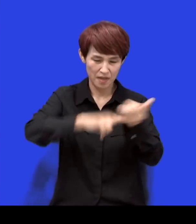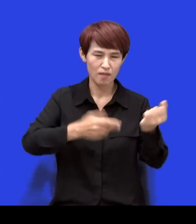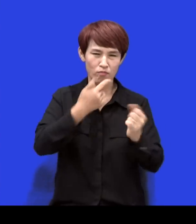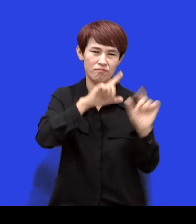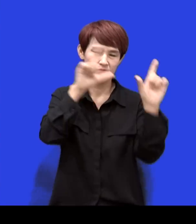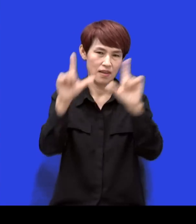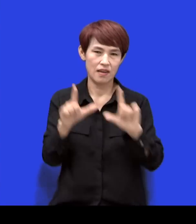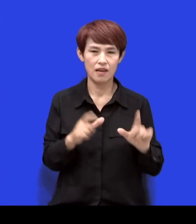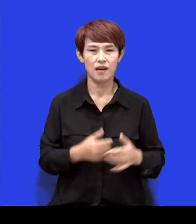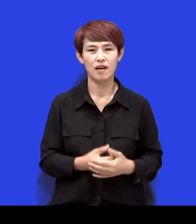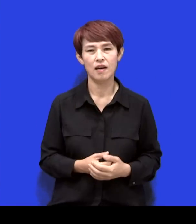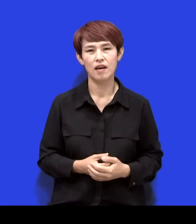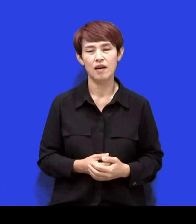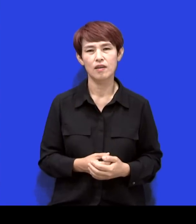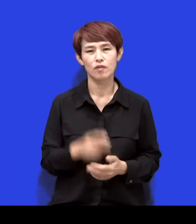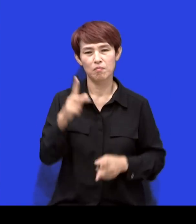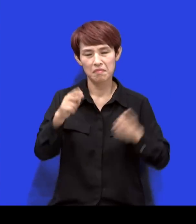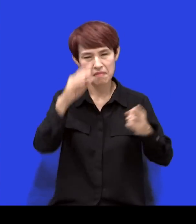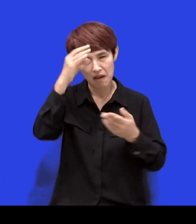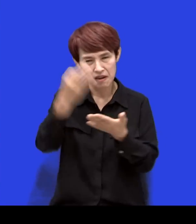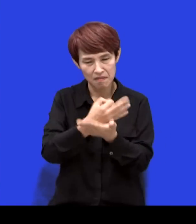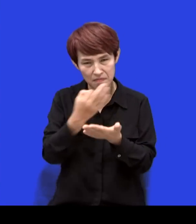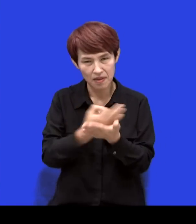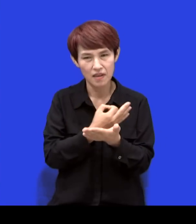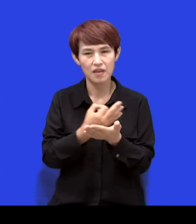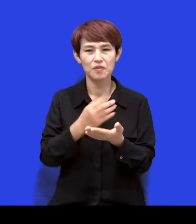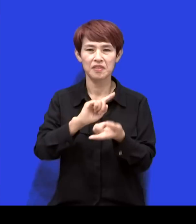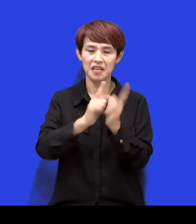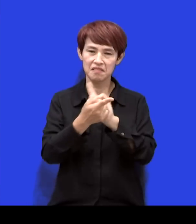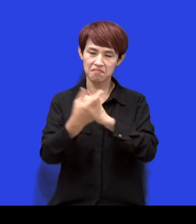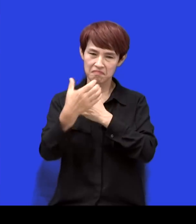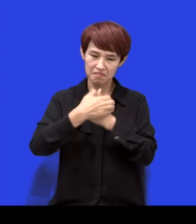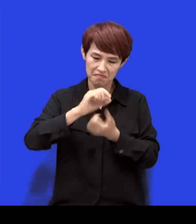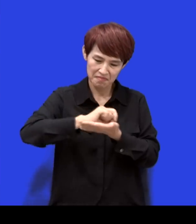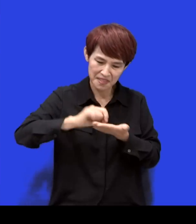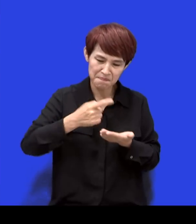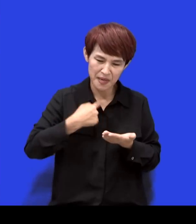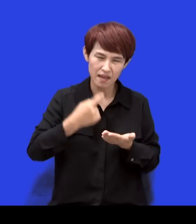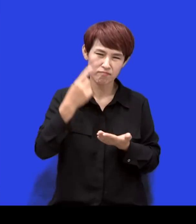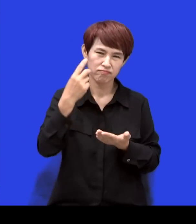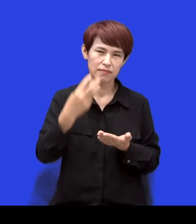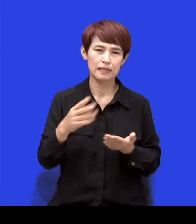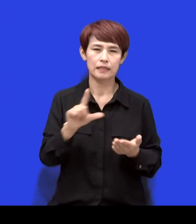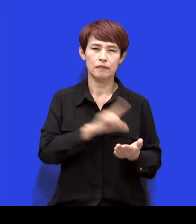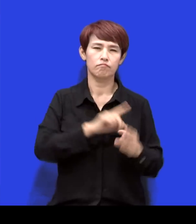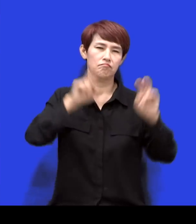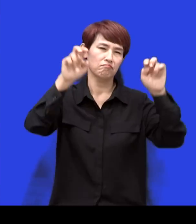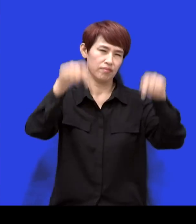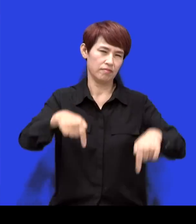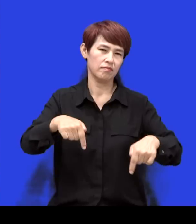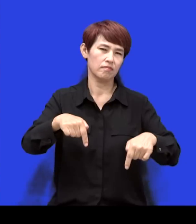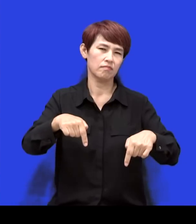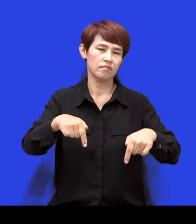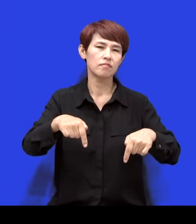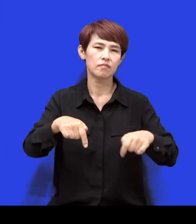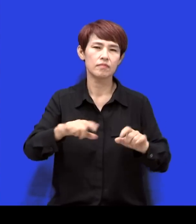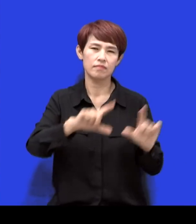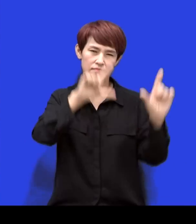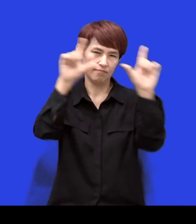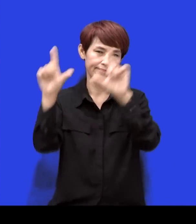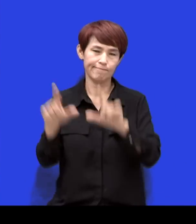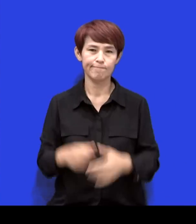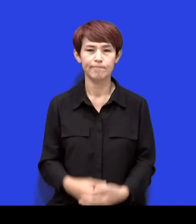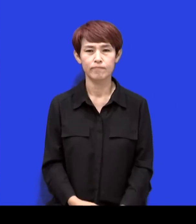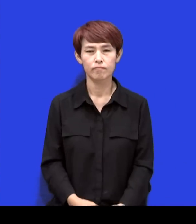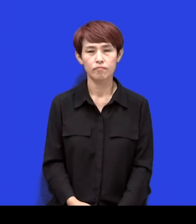하고 그리고 편집 알바도 하고 그러면서 이제 무명 작가 생활을 근근히 하죠. 예, 그러니까 어떤